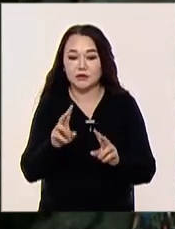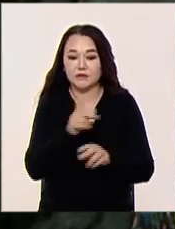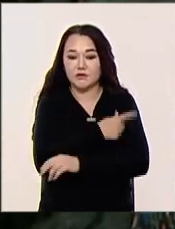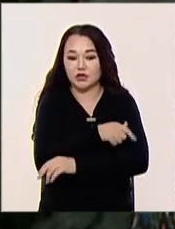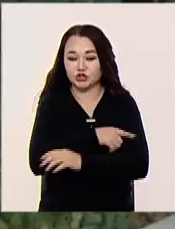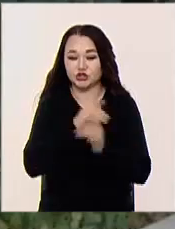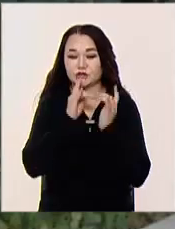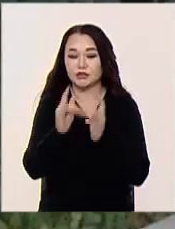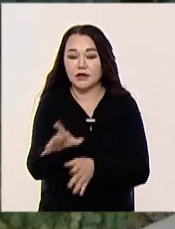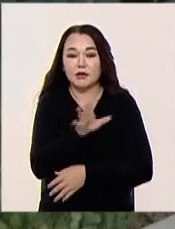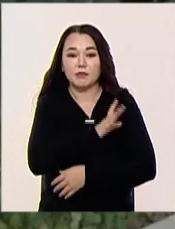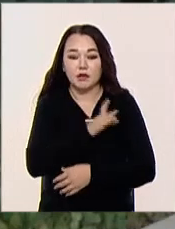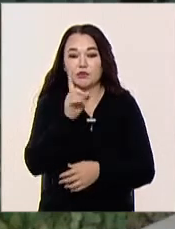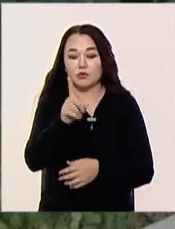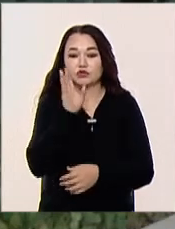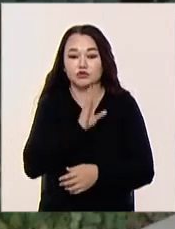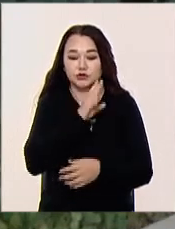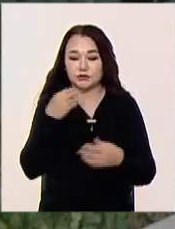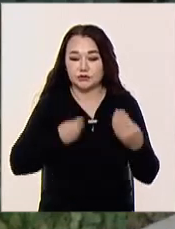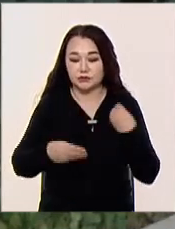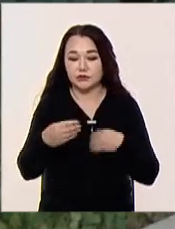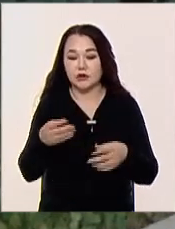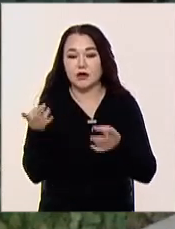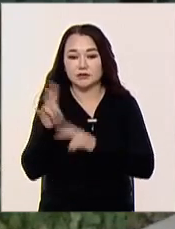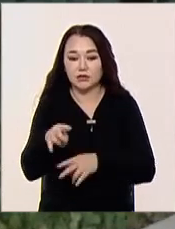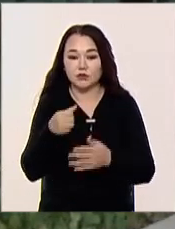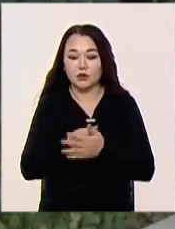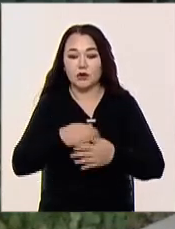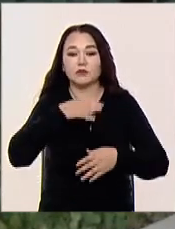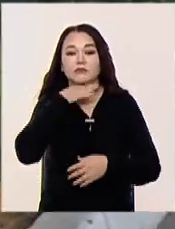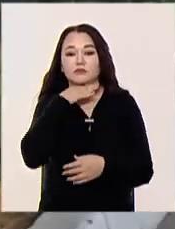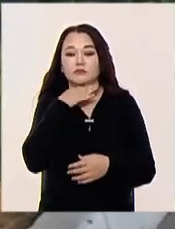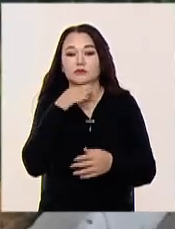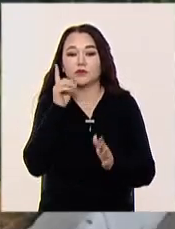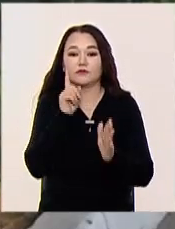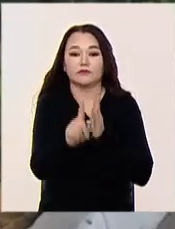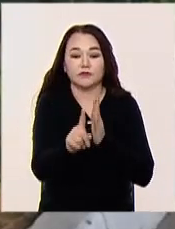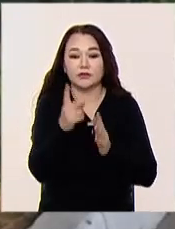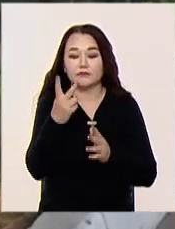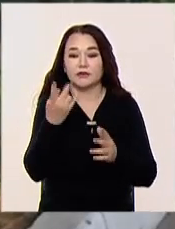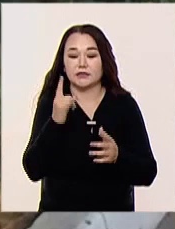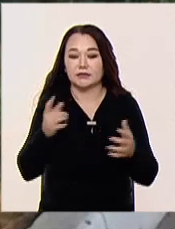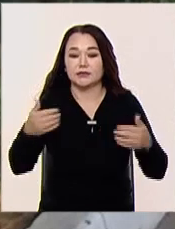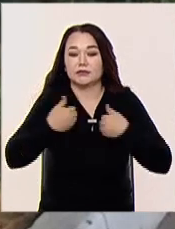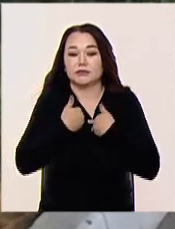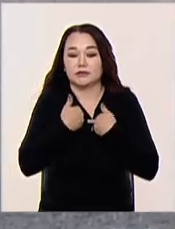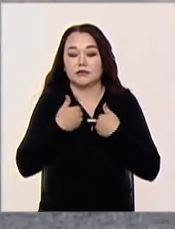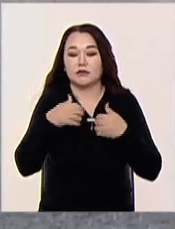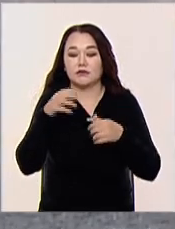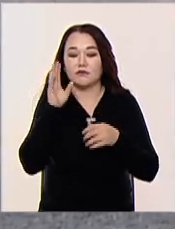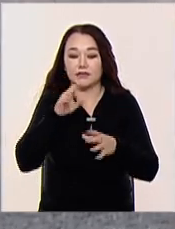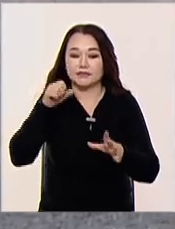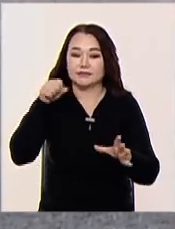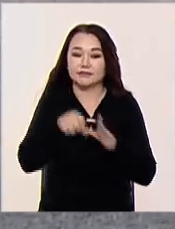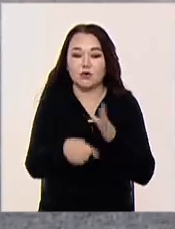клиникаға жеткізген болатын. Қайта келіншектің киімін суға қойып кетіп, мойнына дейін келетін жерге суға кіріп, екі баласын мойнынан ұстап суға